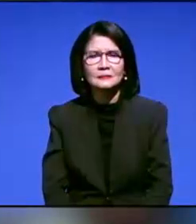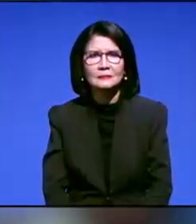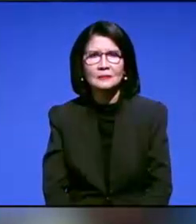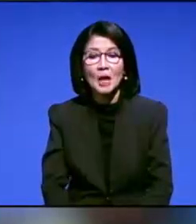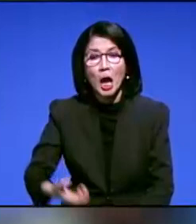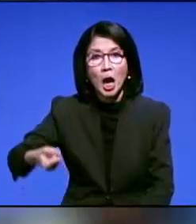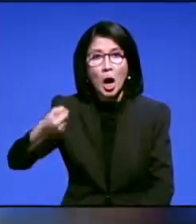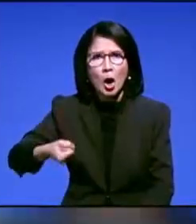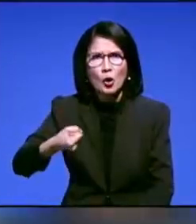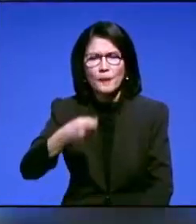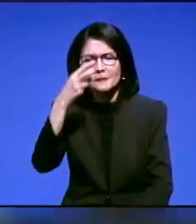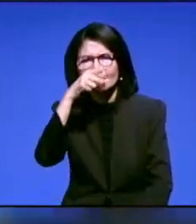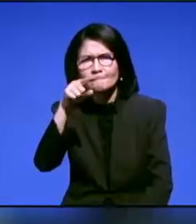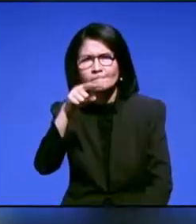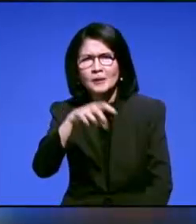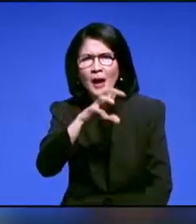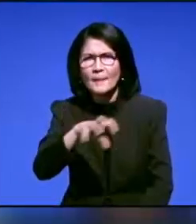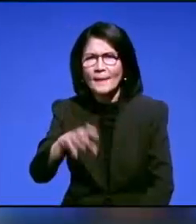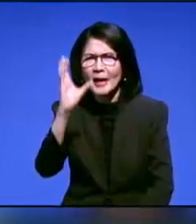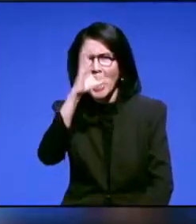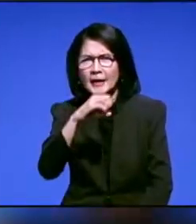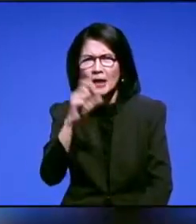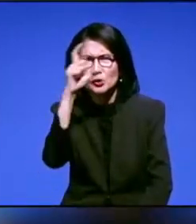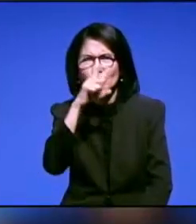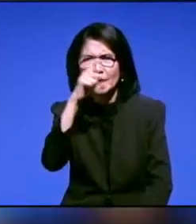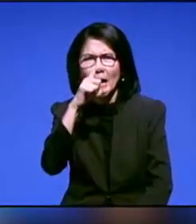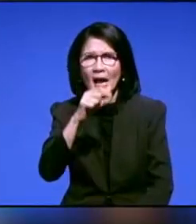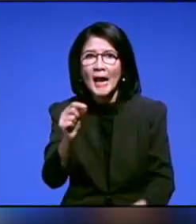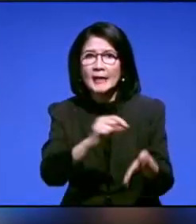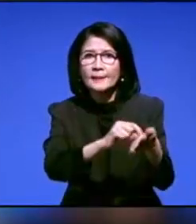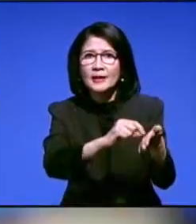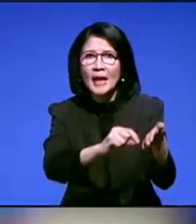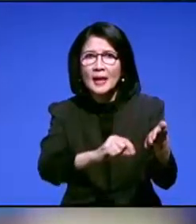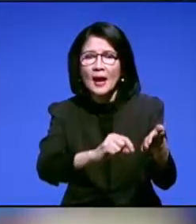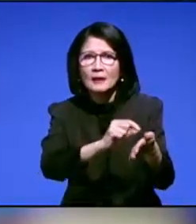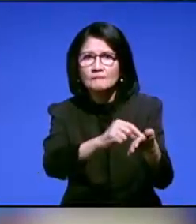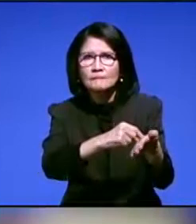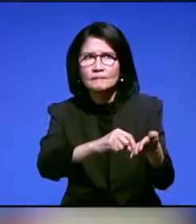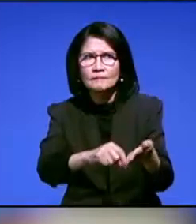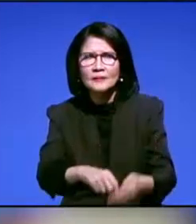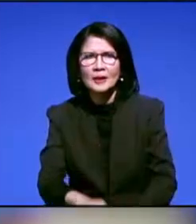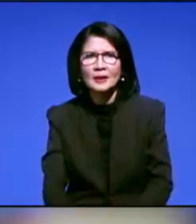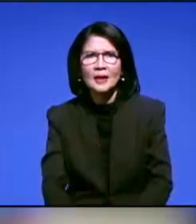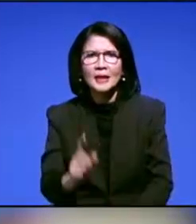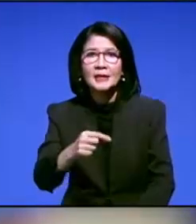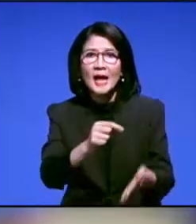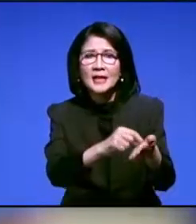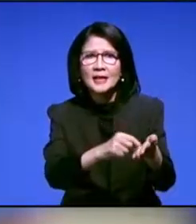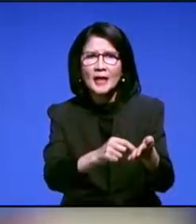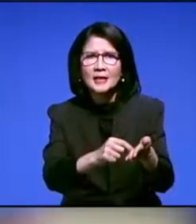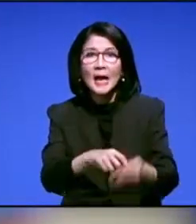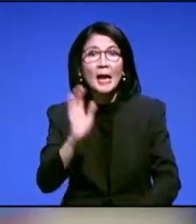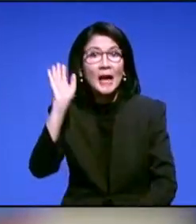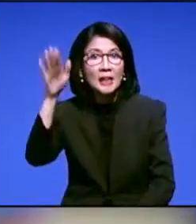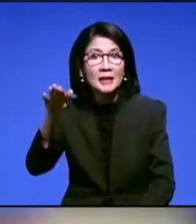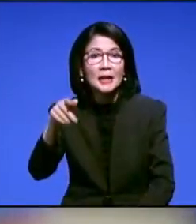Koper yang terindikasi membawa barang tidak wajar atau mencurigakan ditandai. Kita tandai, nanti di depan ada